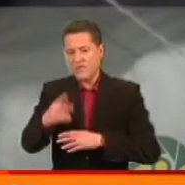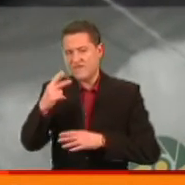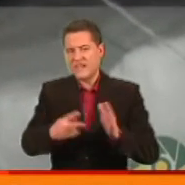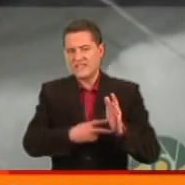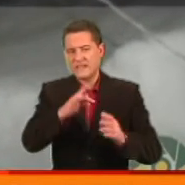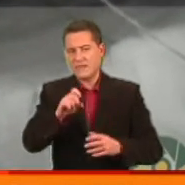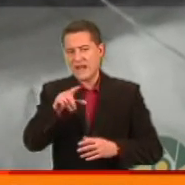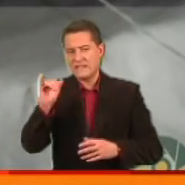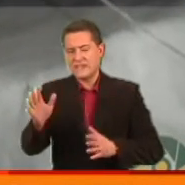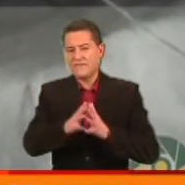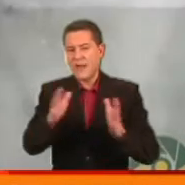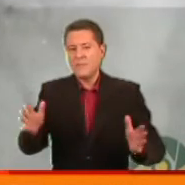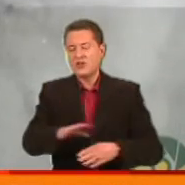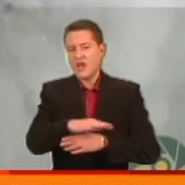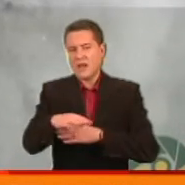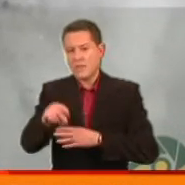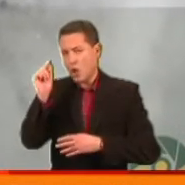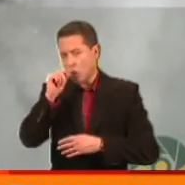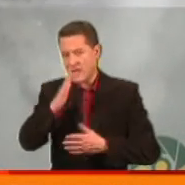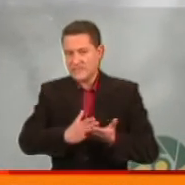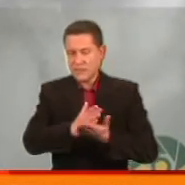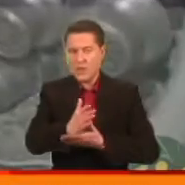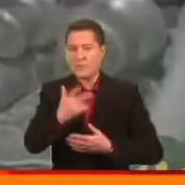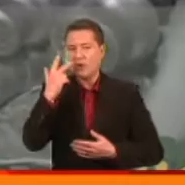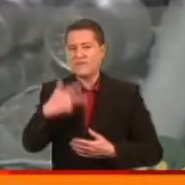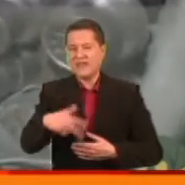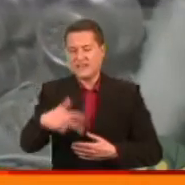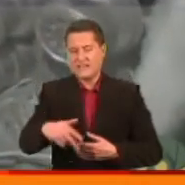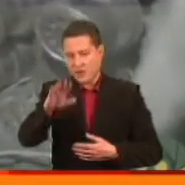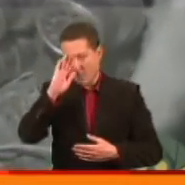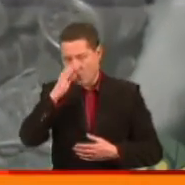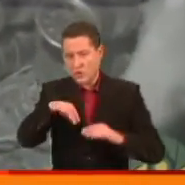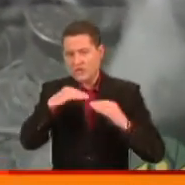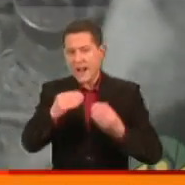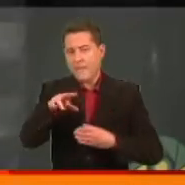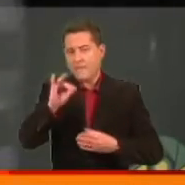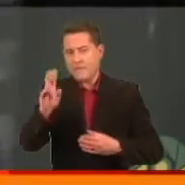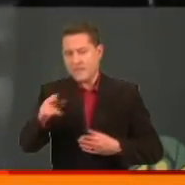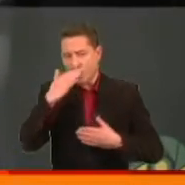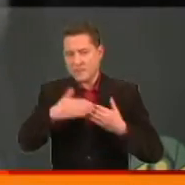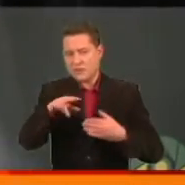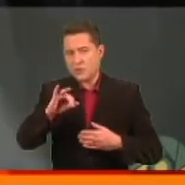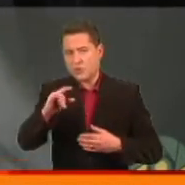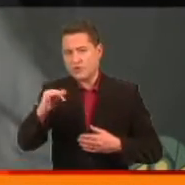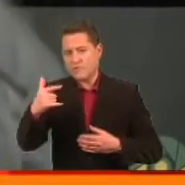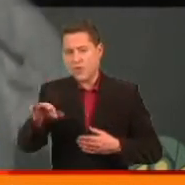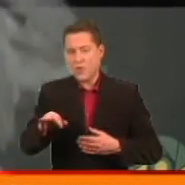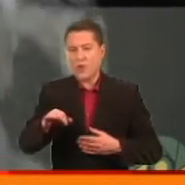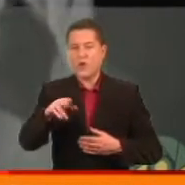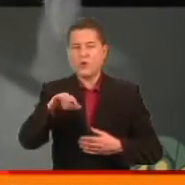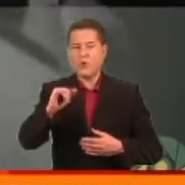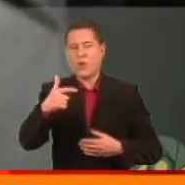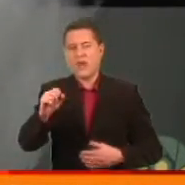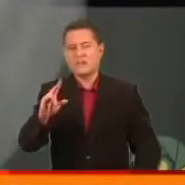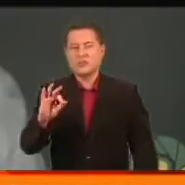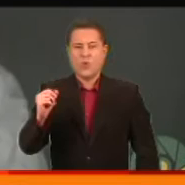разів. Найбільше греміло на Луганському напряму. Три десятки ворожих мін лягло поблизу Лозового, Трьохізбинки та